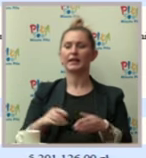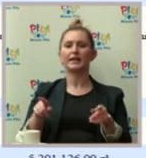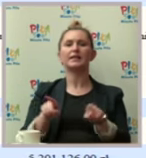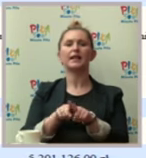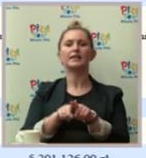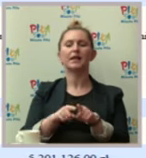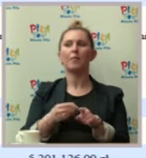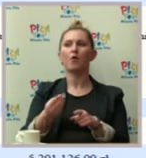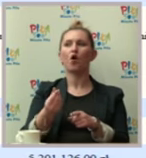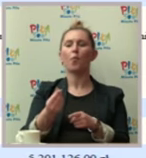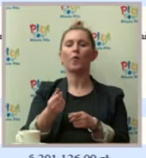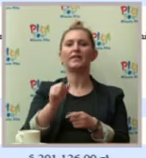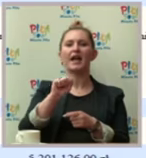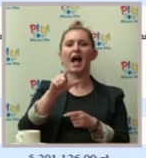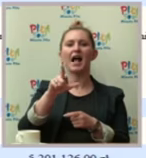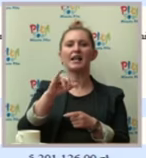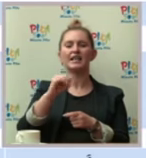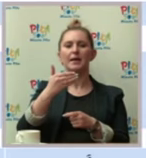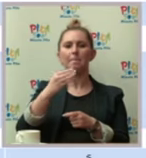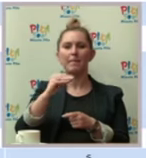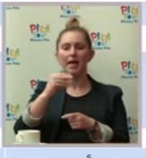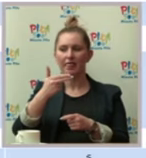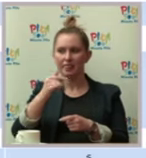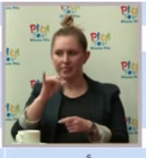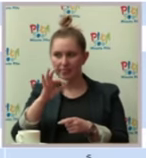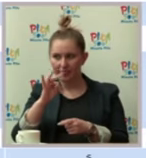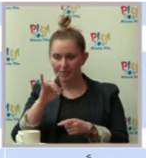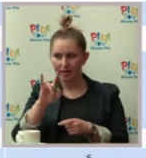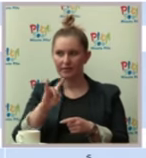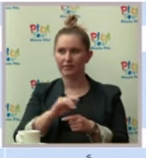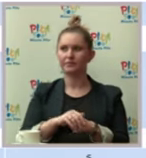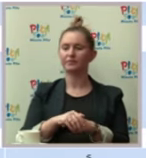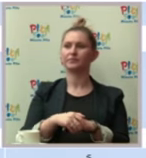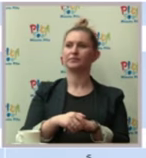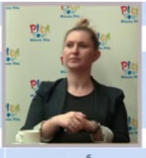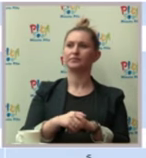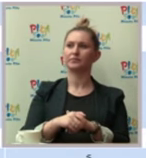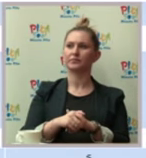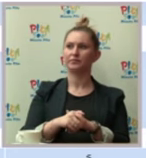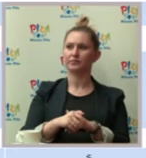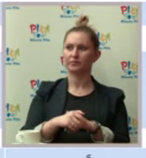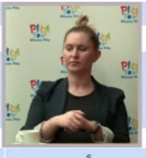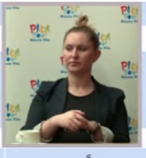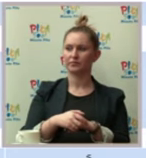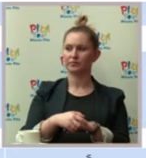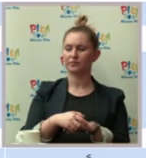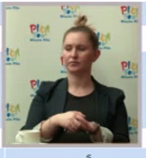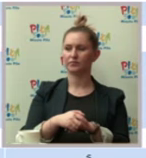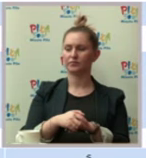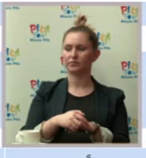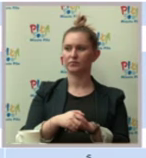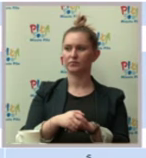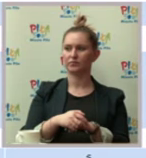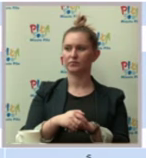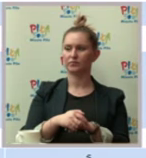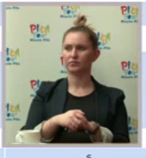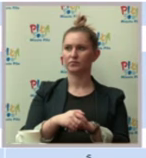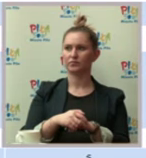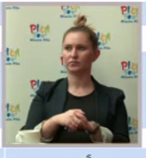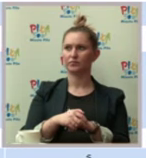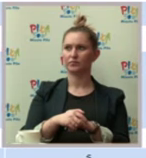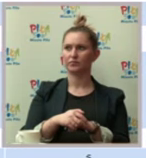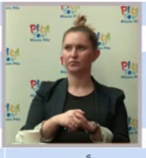zadanie zlecone gminom przez administrację rządową. Jeśli chodzi o kwestię wskaźników monitorujących program,